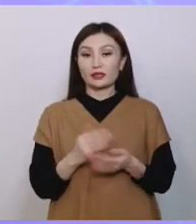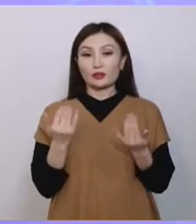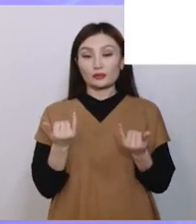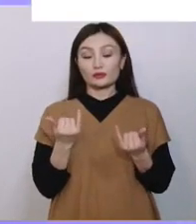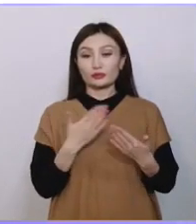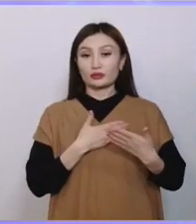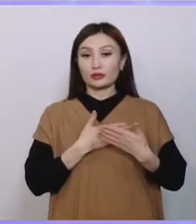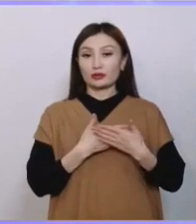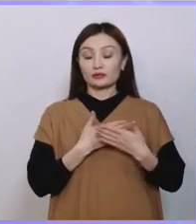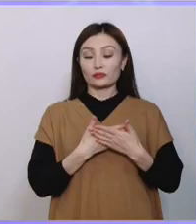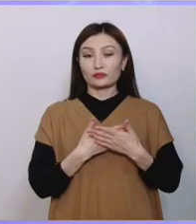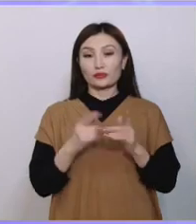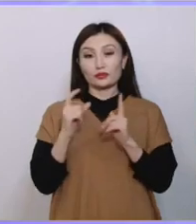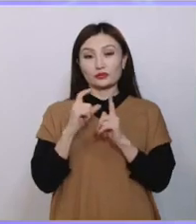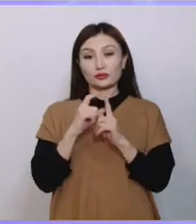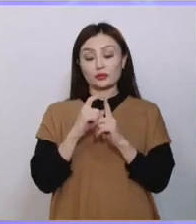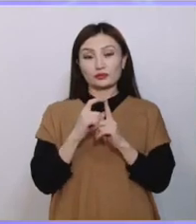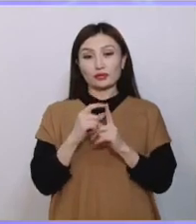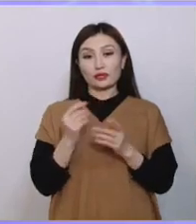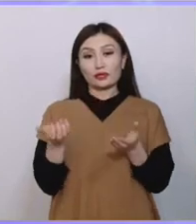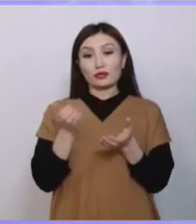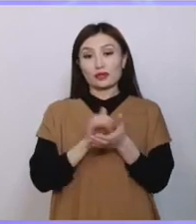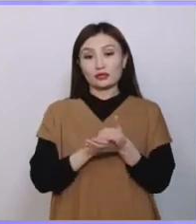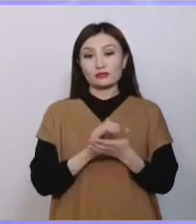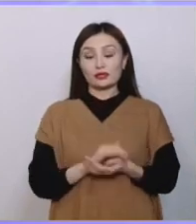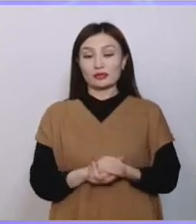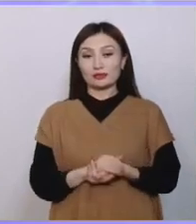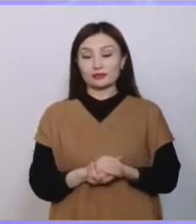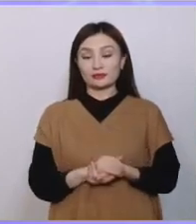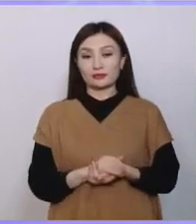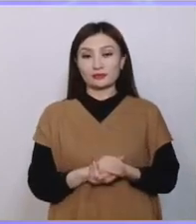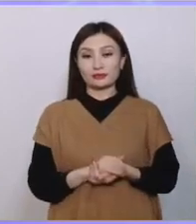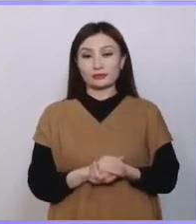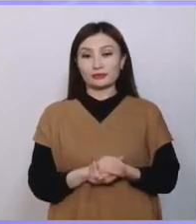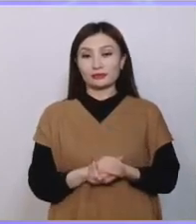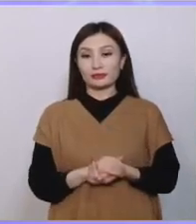бүгүнкү активдүү сөздөр менен таанышып алалы.